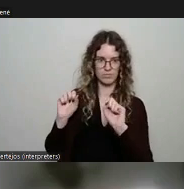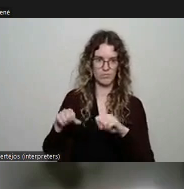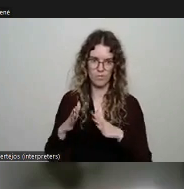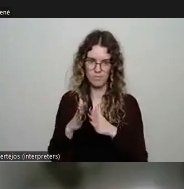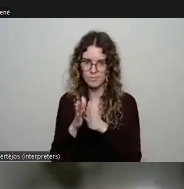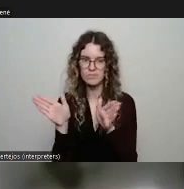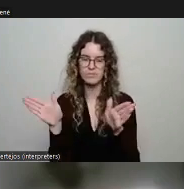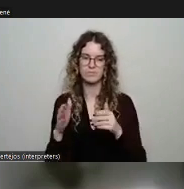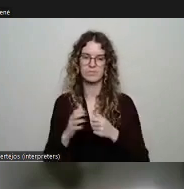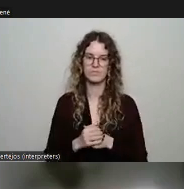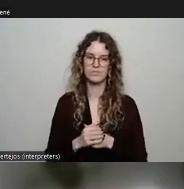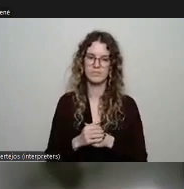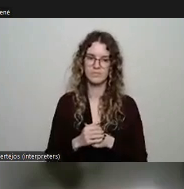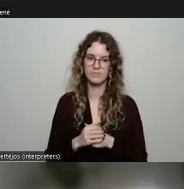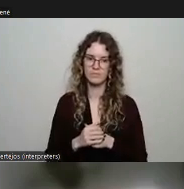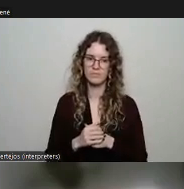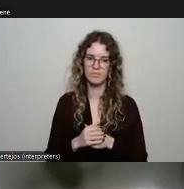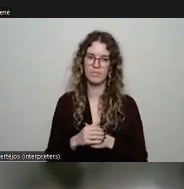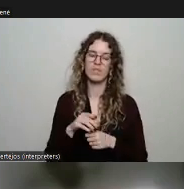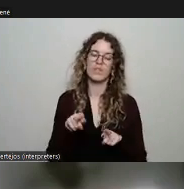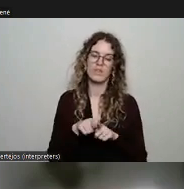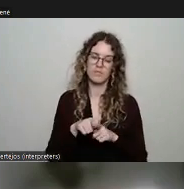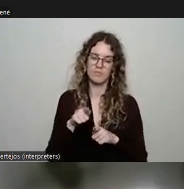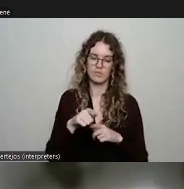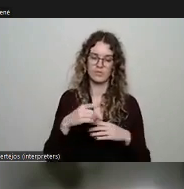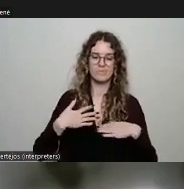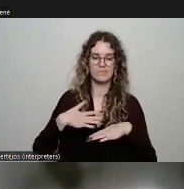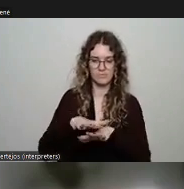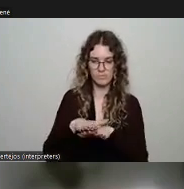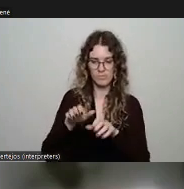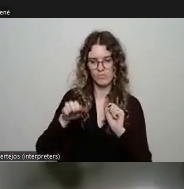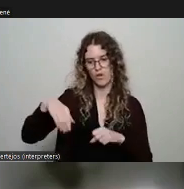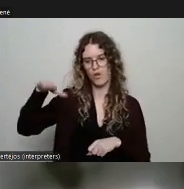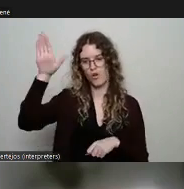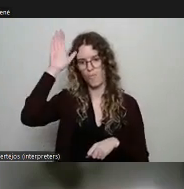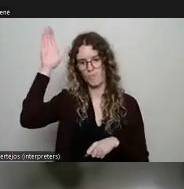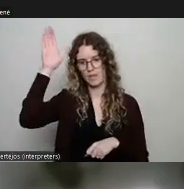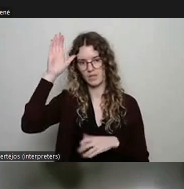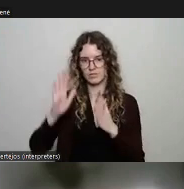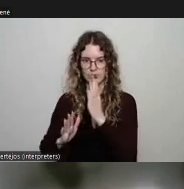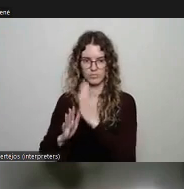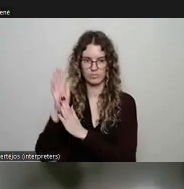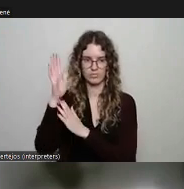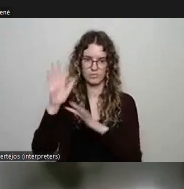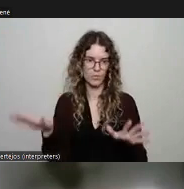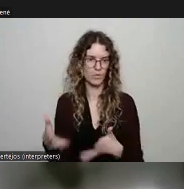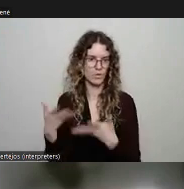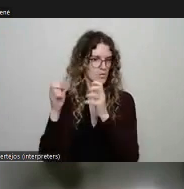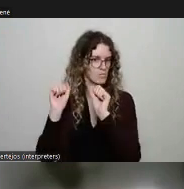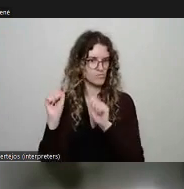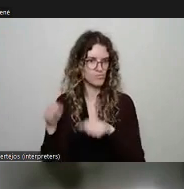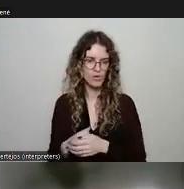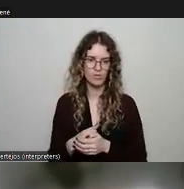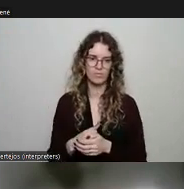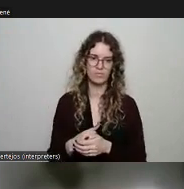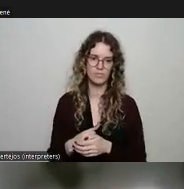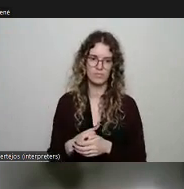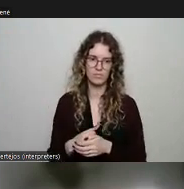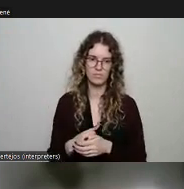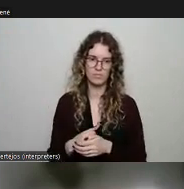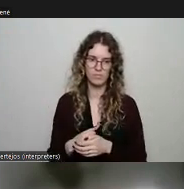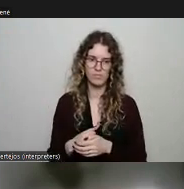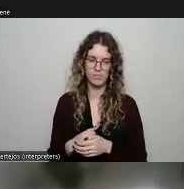čia, reiškia, integracinių būdų galime tas kompetencijas labai efektyviai ugdyti, reiškia, yra kompetencijų, reiškia, ir integravimo,